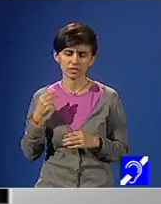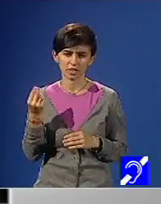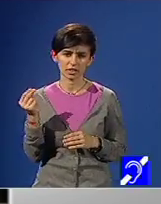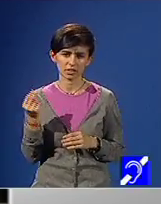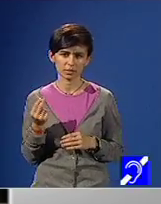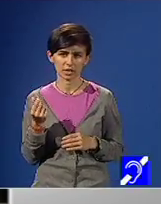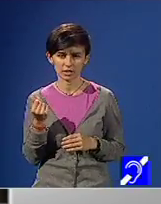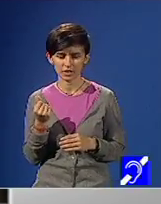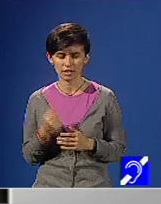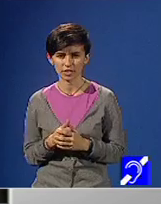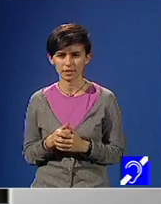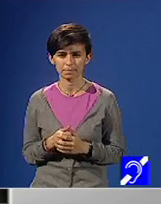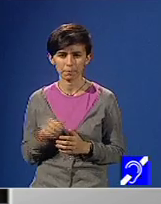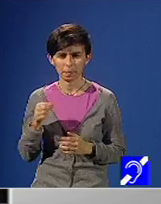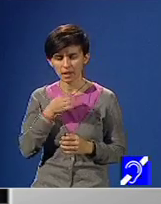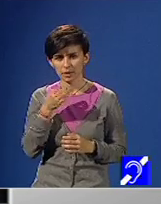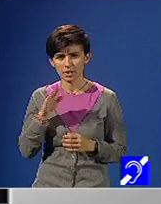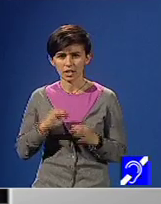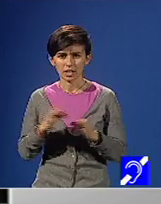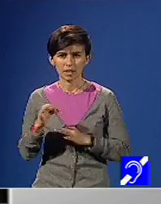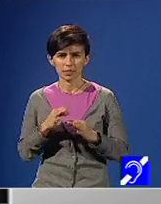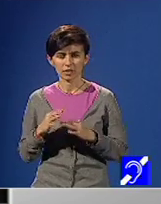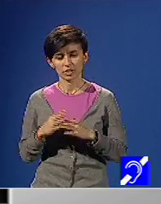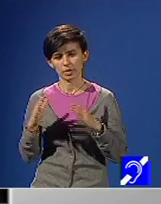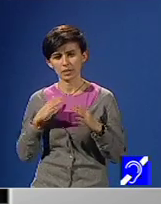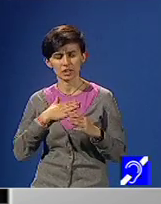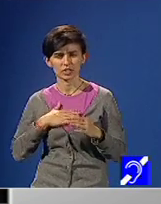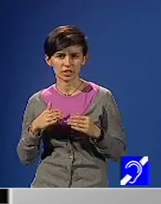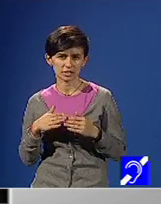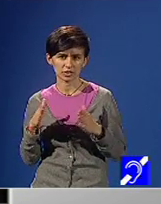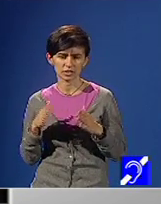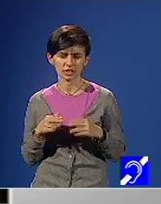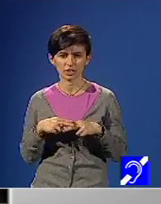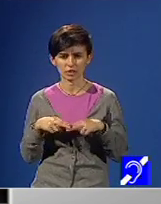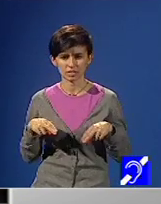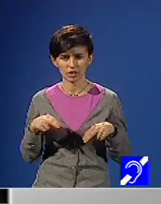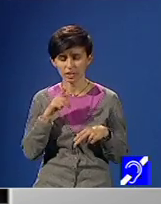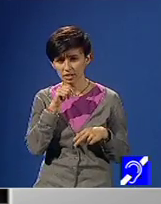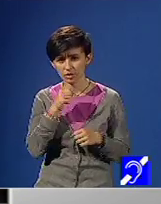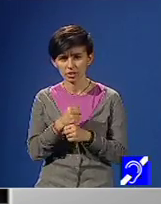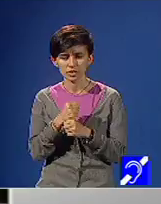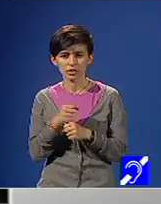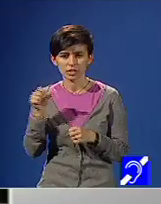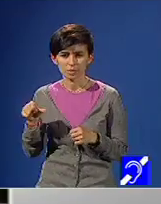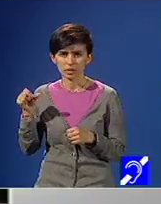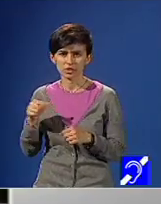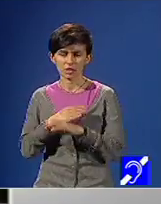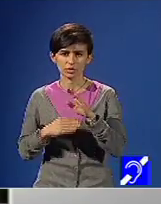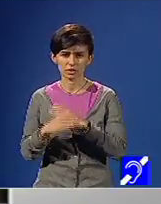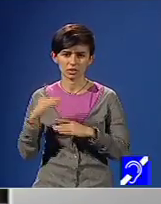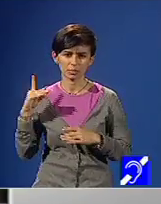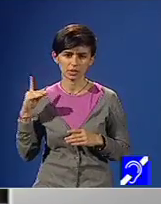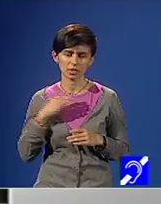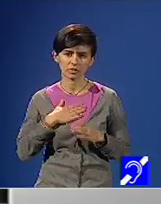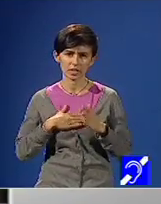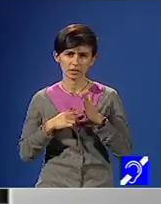independente financiar. Nada spune că are planuri și mai mari. Vrea să-și deschidă și un restaurant unde să lucreze persoane cu sindrom Down. Vrea